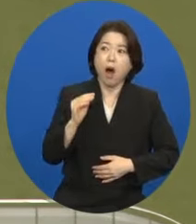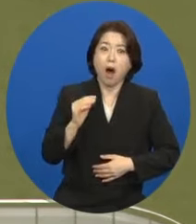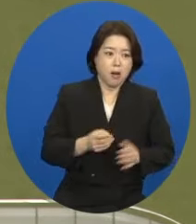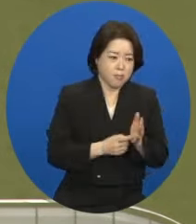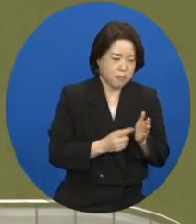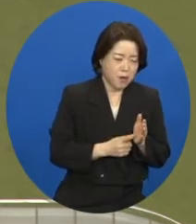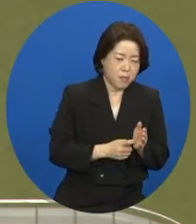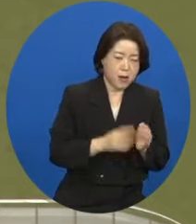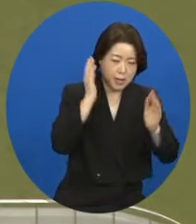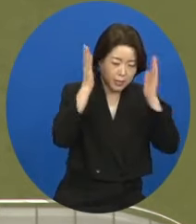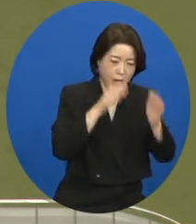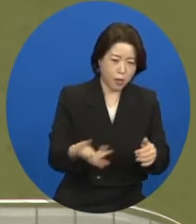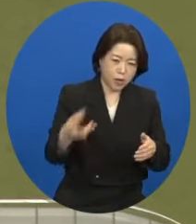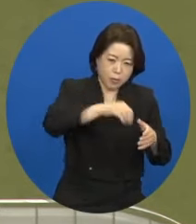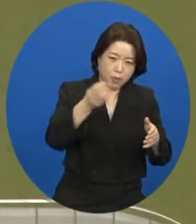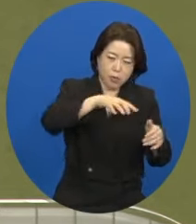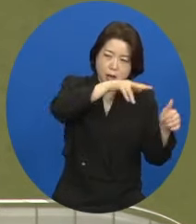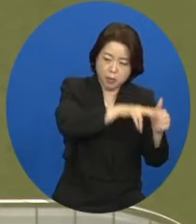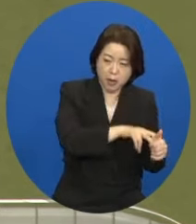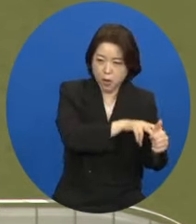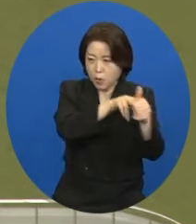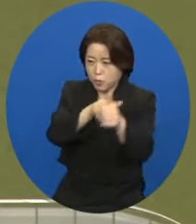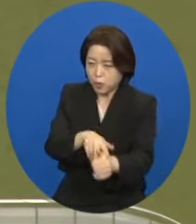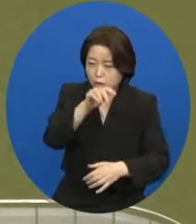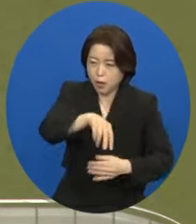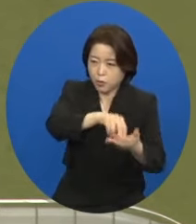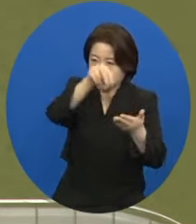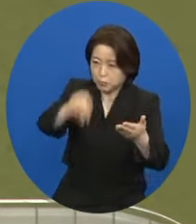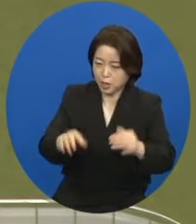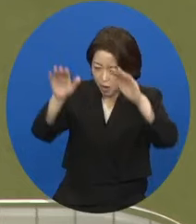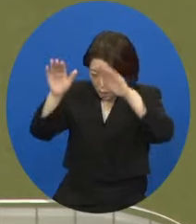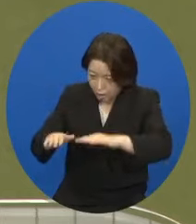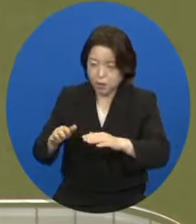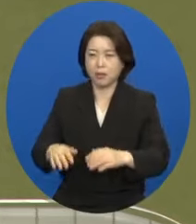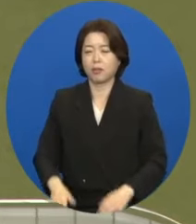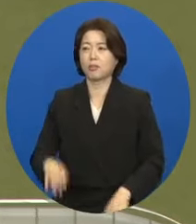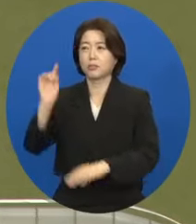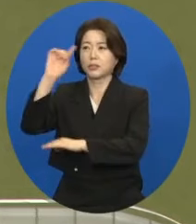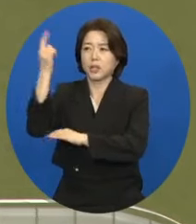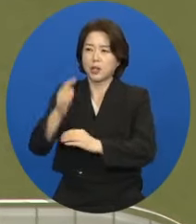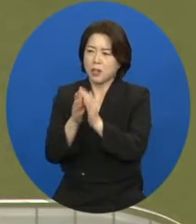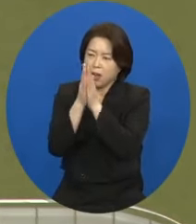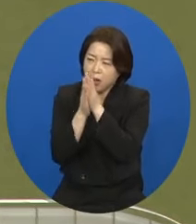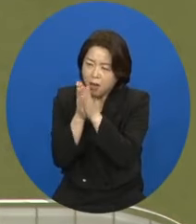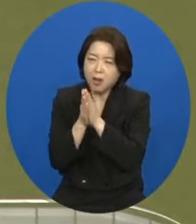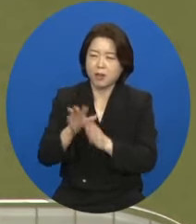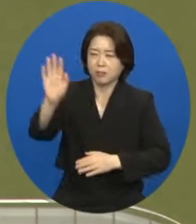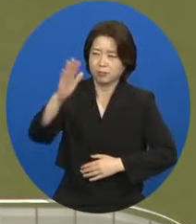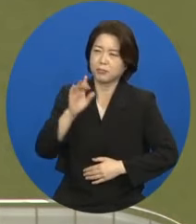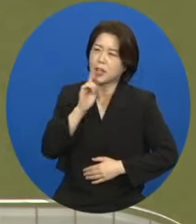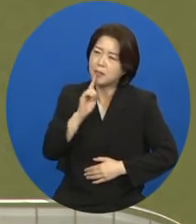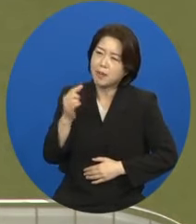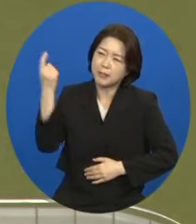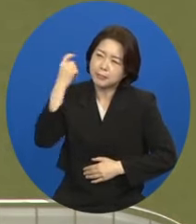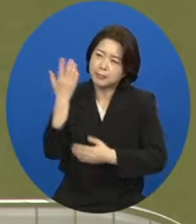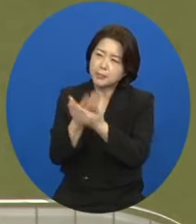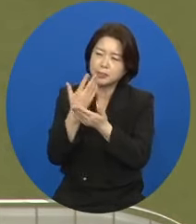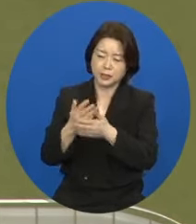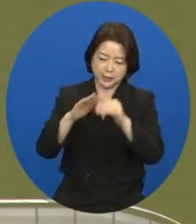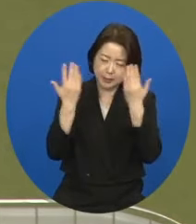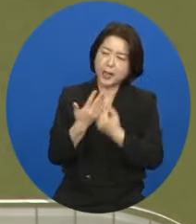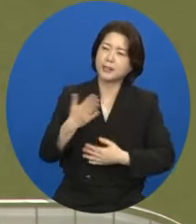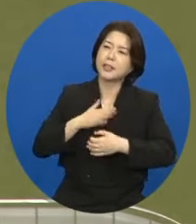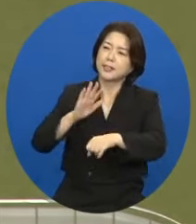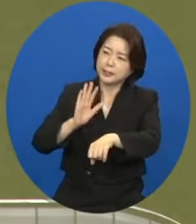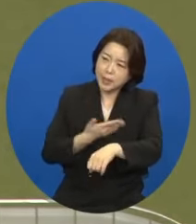나귀에서 내려서 무릎을 꿇고 엎드려서 다윗에게 애원을 하며 저의 이야기를 들어달라고, 다 저의 잘못입니다